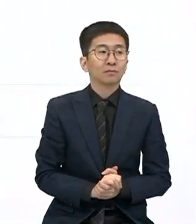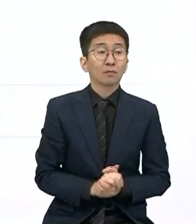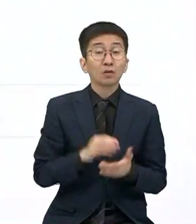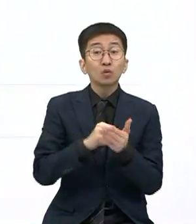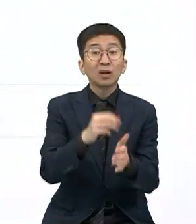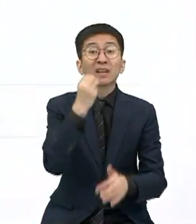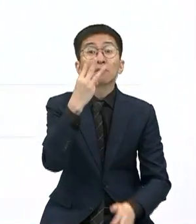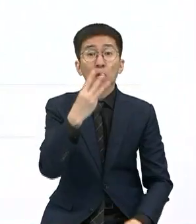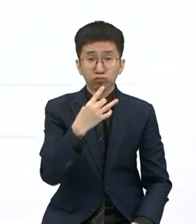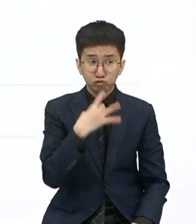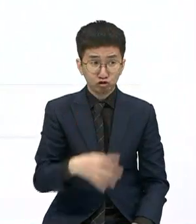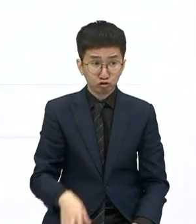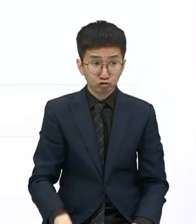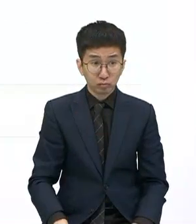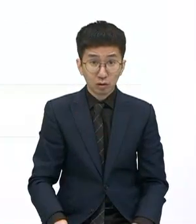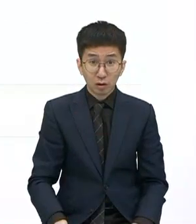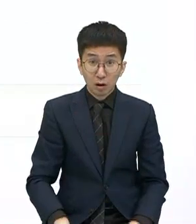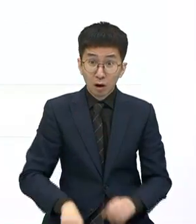성경배에 안 되는 사람이 저런